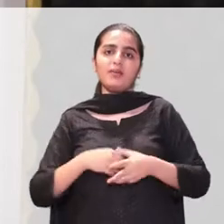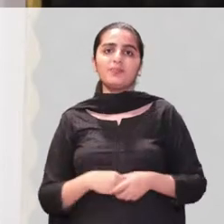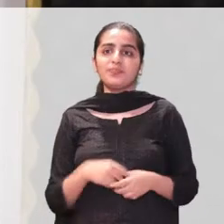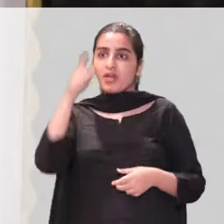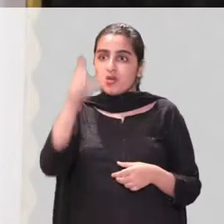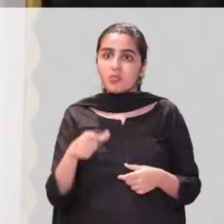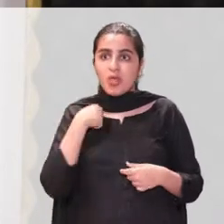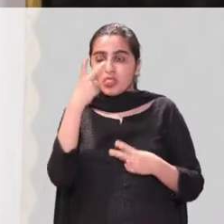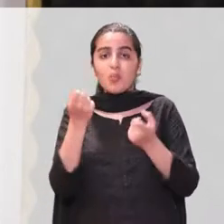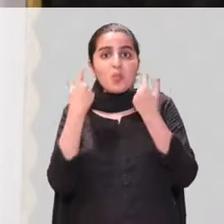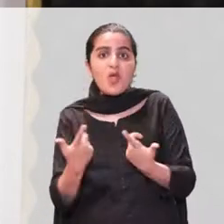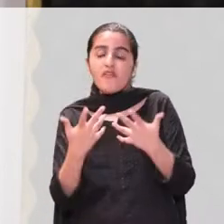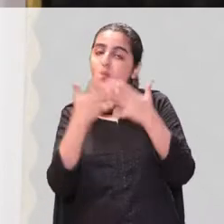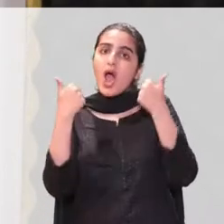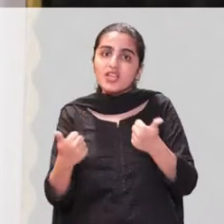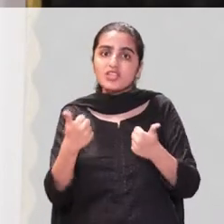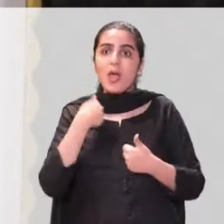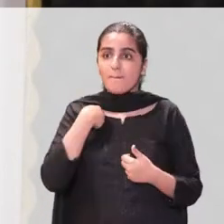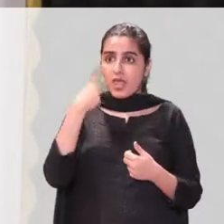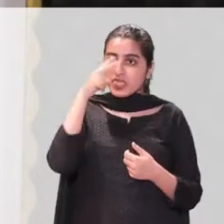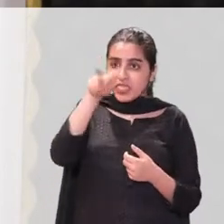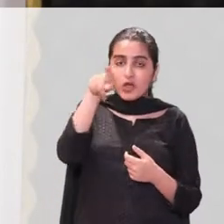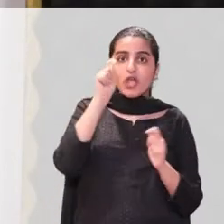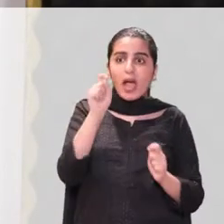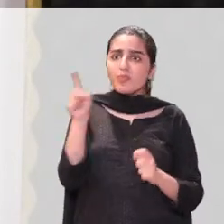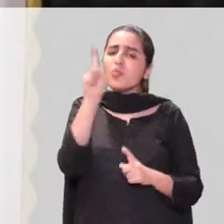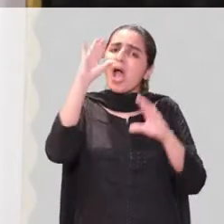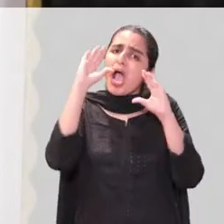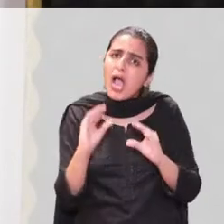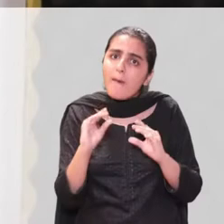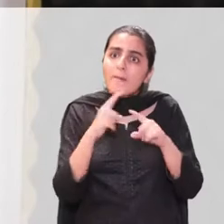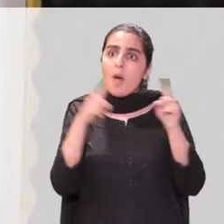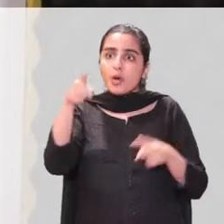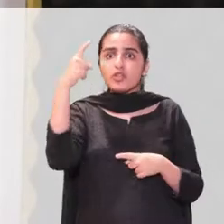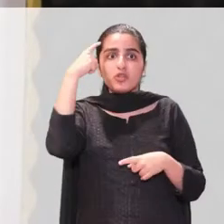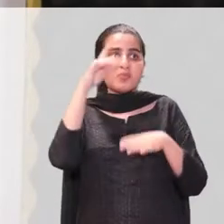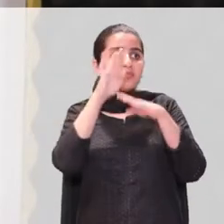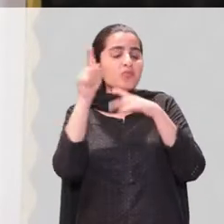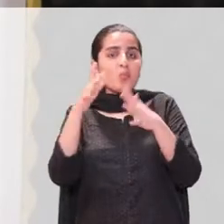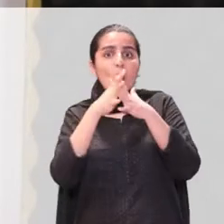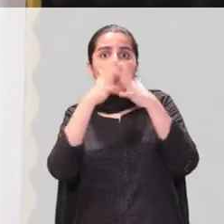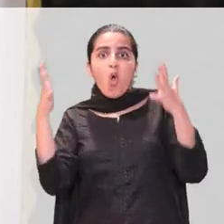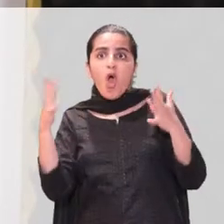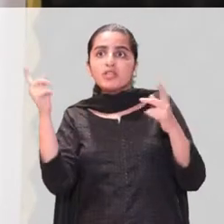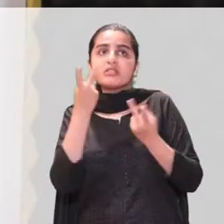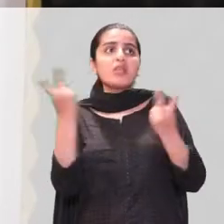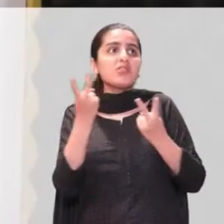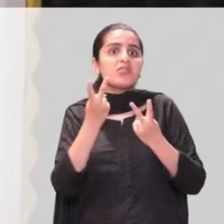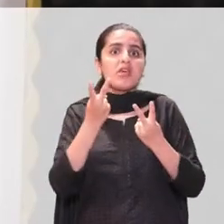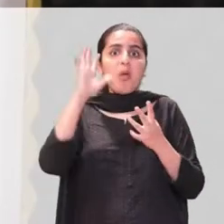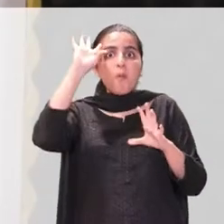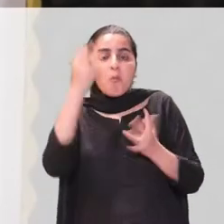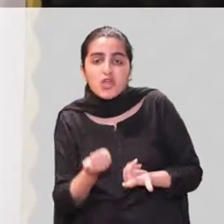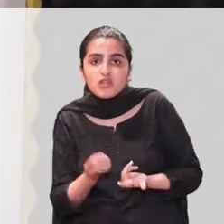अपने आप में यार आप भी लाजवाब है माशा से अभिन्न वाचिंग वक्त यह तो यह नेट तो मैं चोटी है आपके काम है क्या